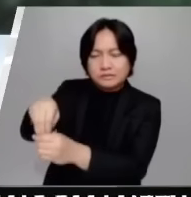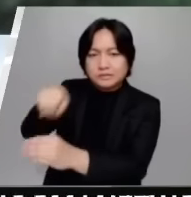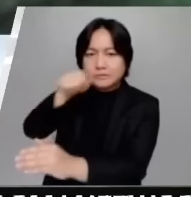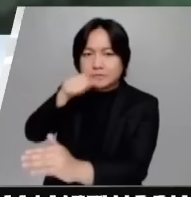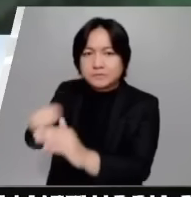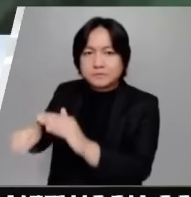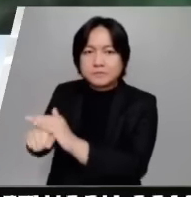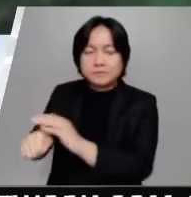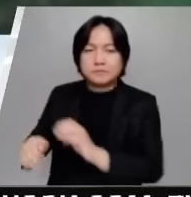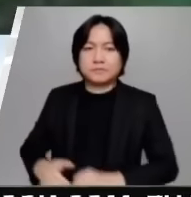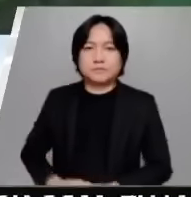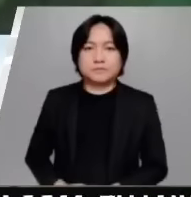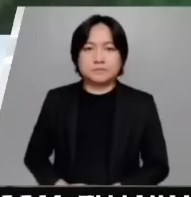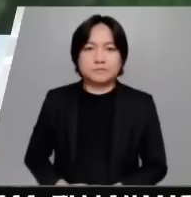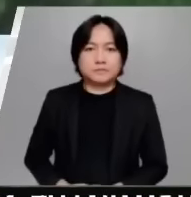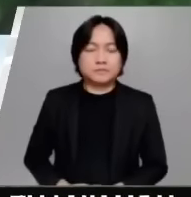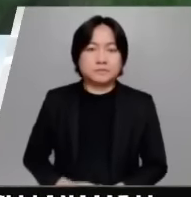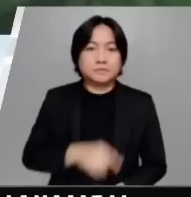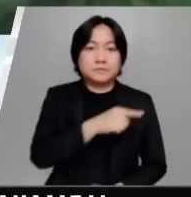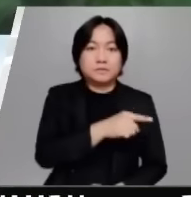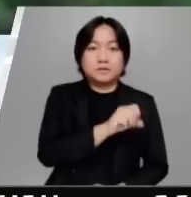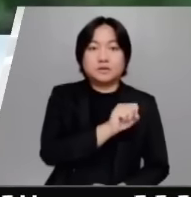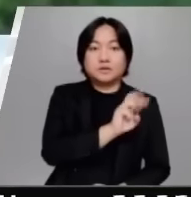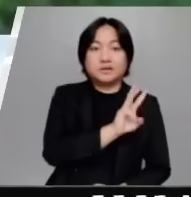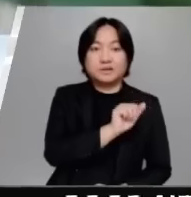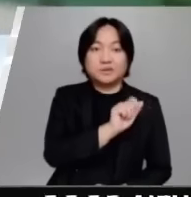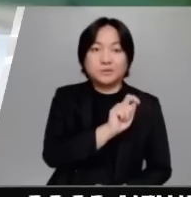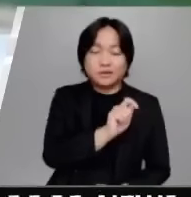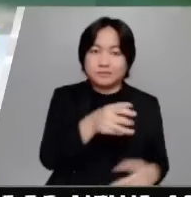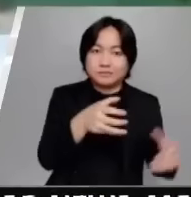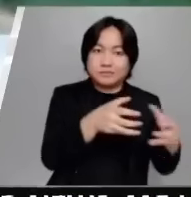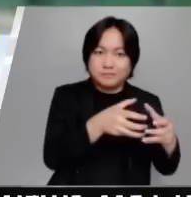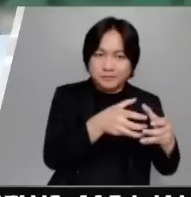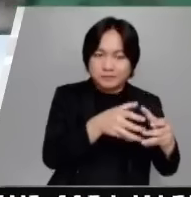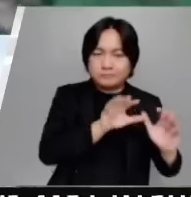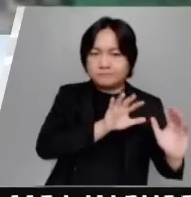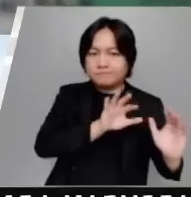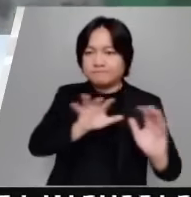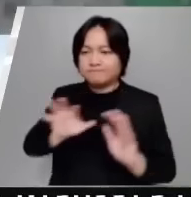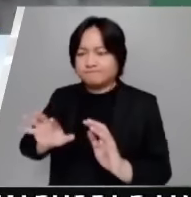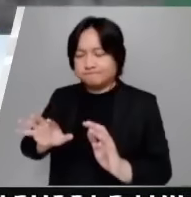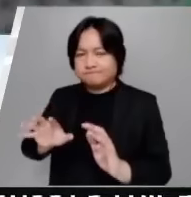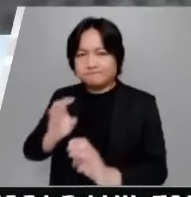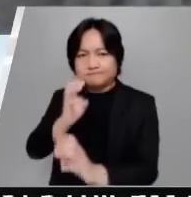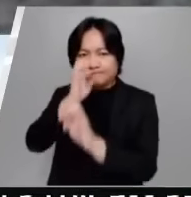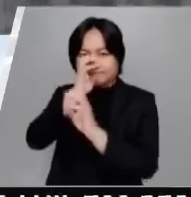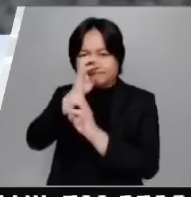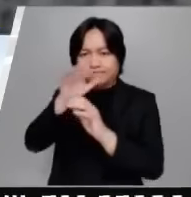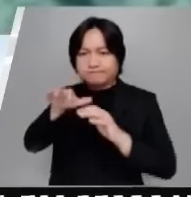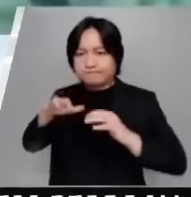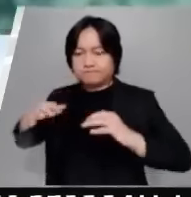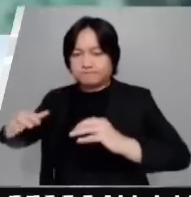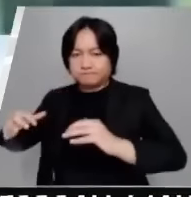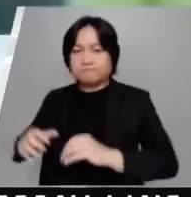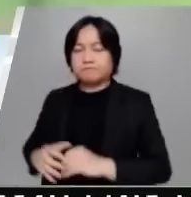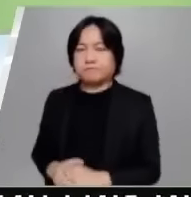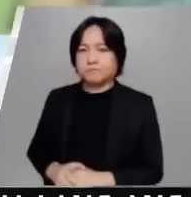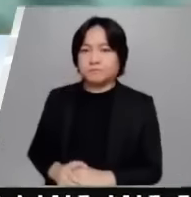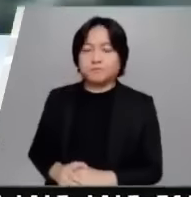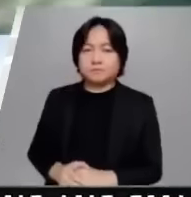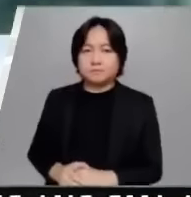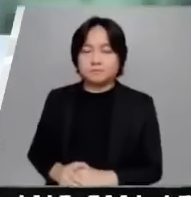naatasang palibutan ng lugar para matiyak na walang makalalabas ikinasa ang final assault pero may Surrender Feelers kaya